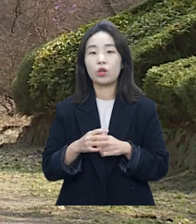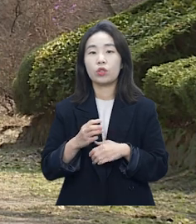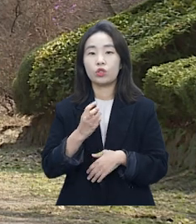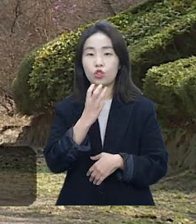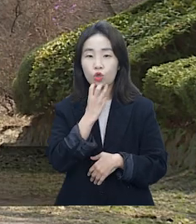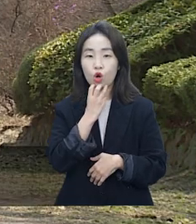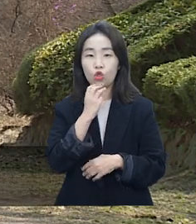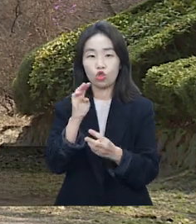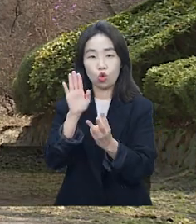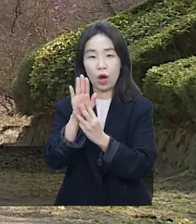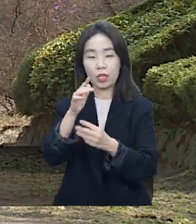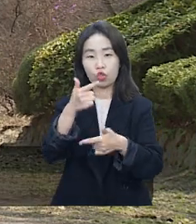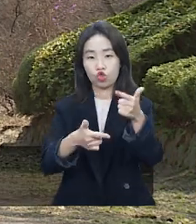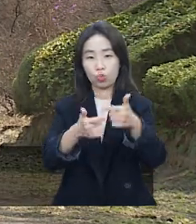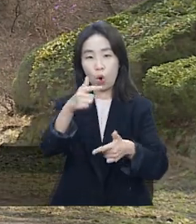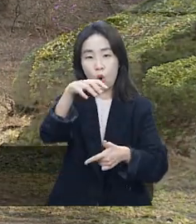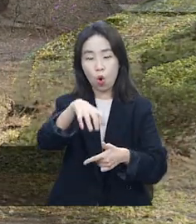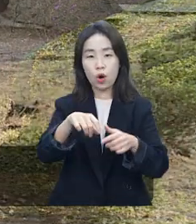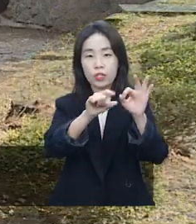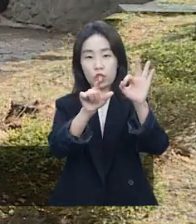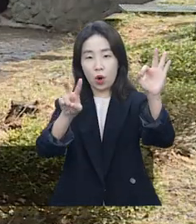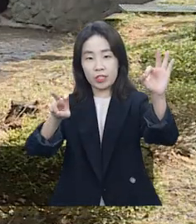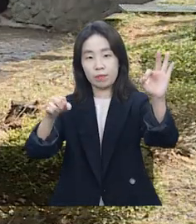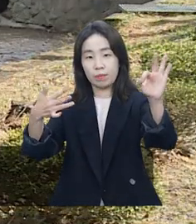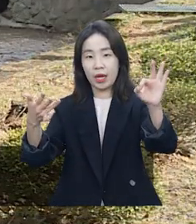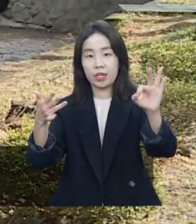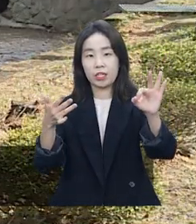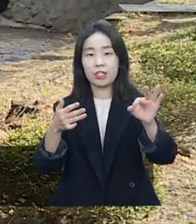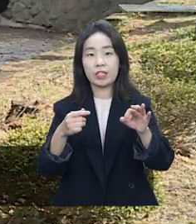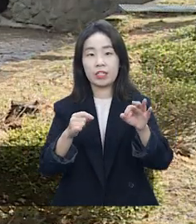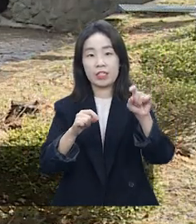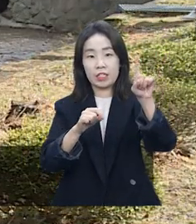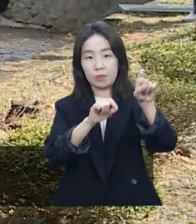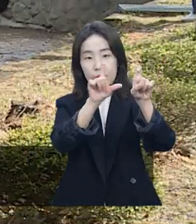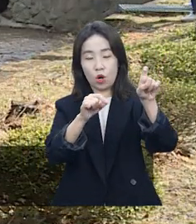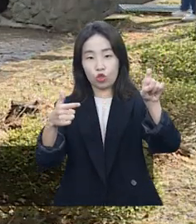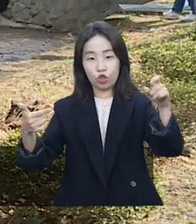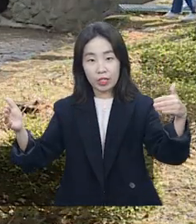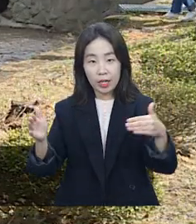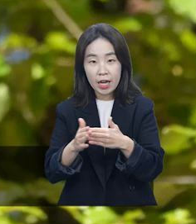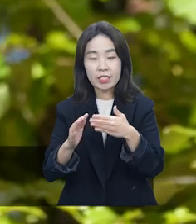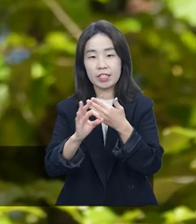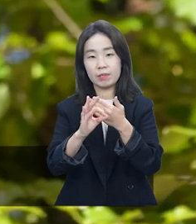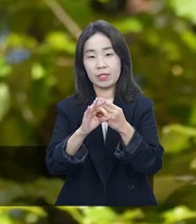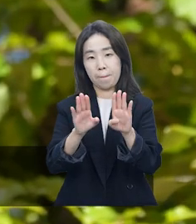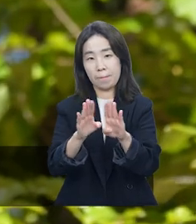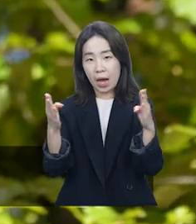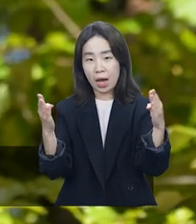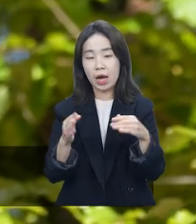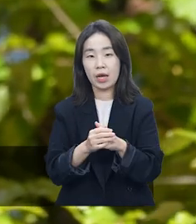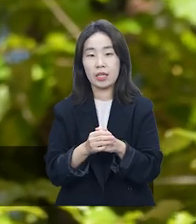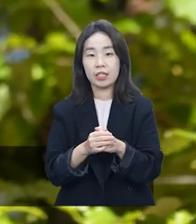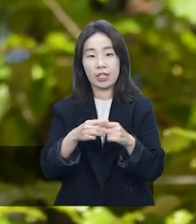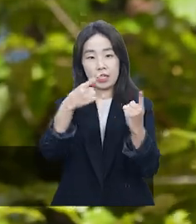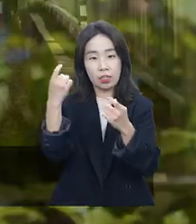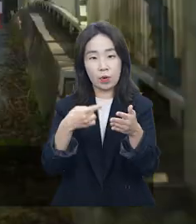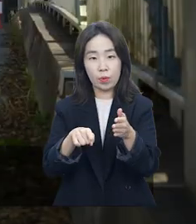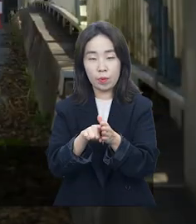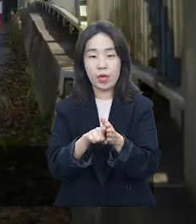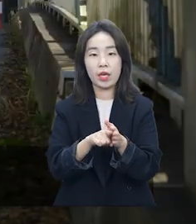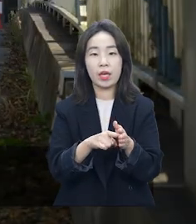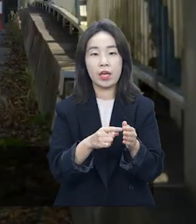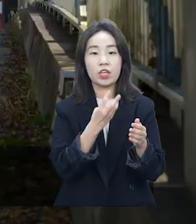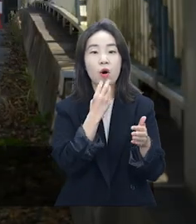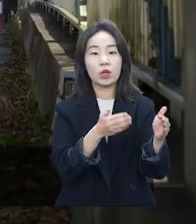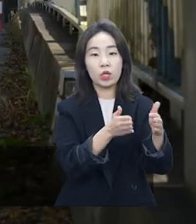서울대 관악수목원이 10월 28일부터 11월 6일까지 시범 개방을 하게 됩니다. 이를 기념하기 위해 김동연